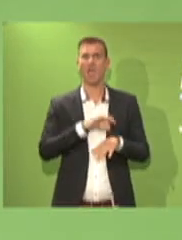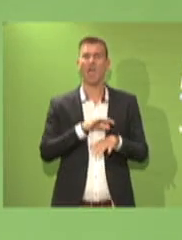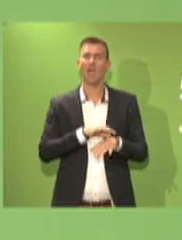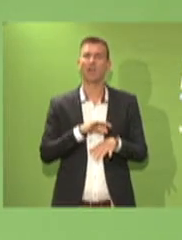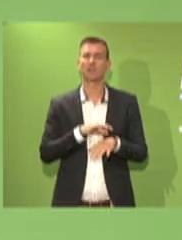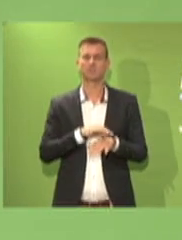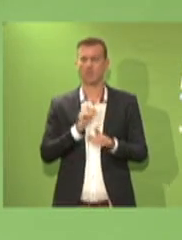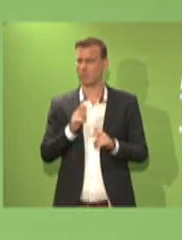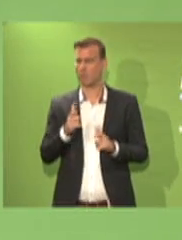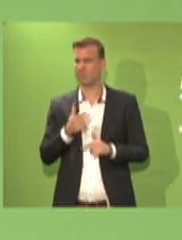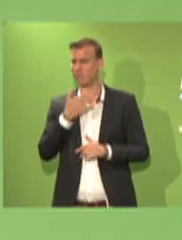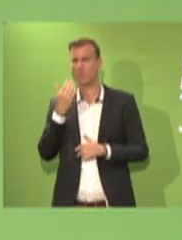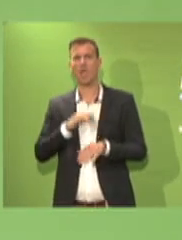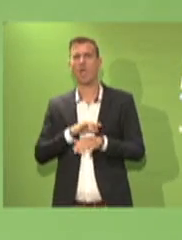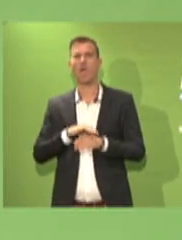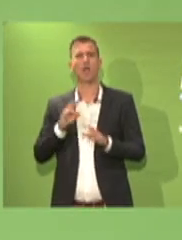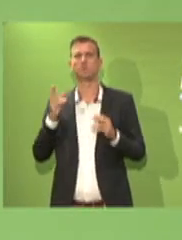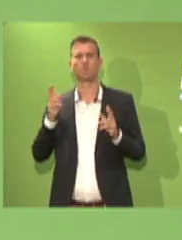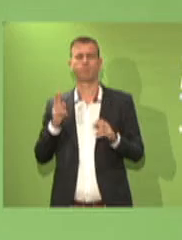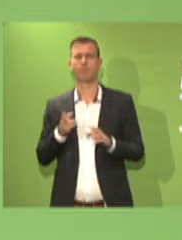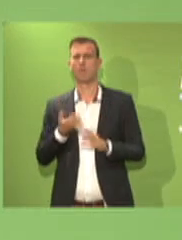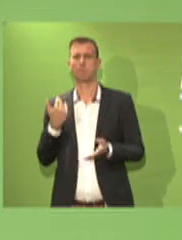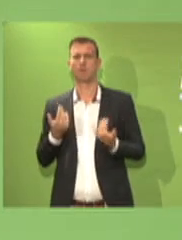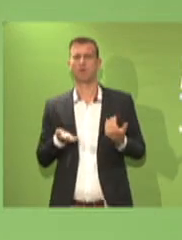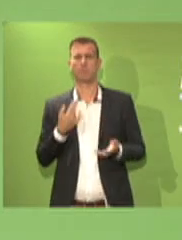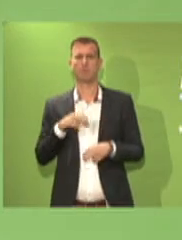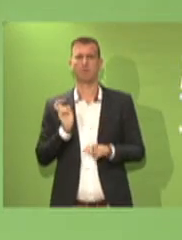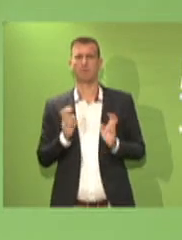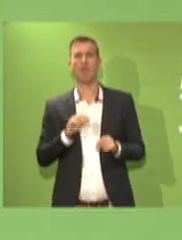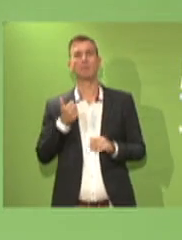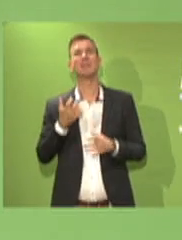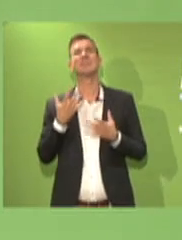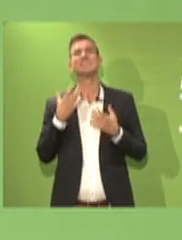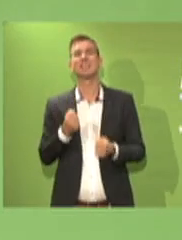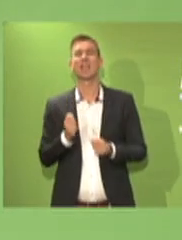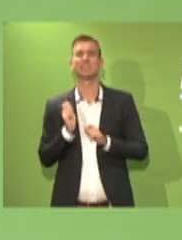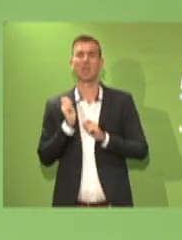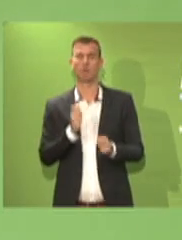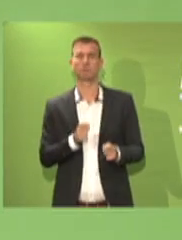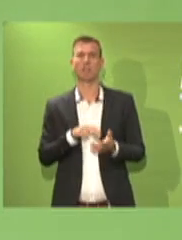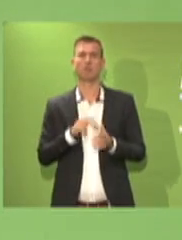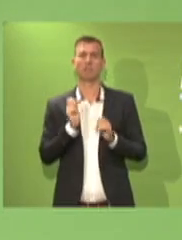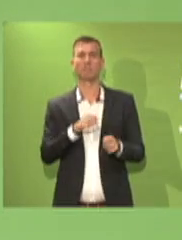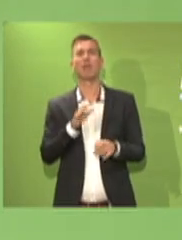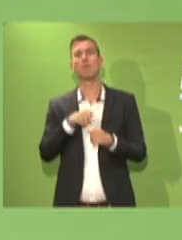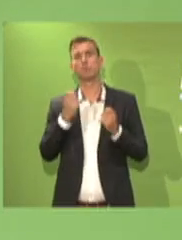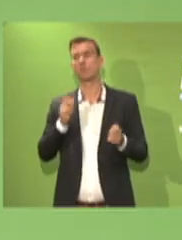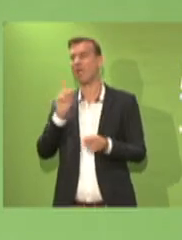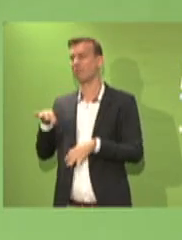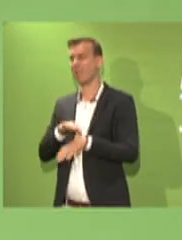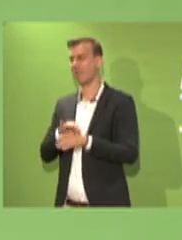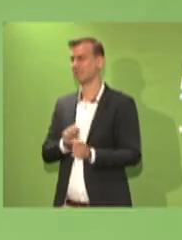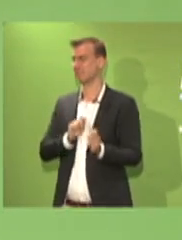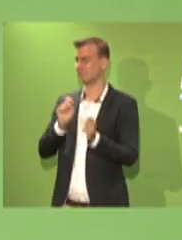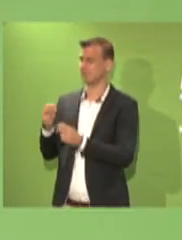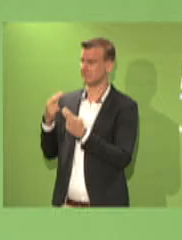mehr haben oder die Ärzte wegbrechen. Das ist eigentlich der Sicherstellungsauftrag, der über den Bund an den Ärzte selber übertragen worden